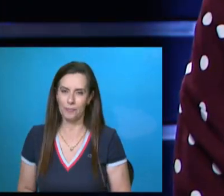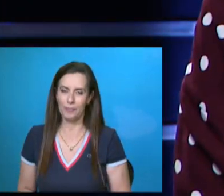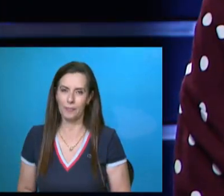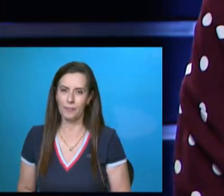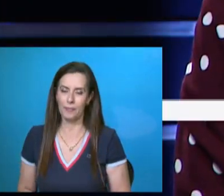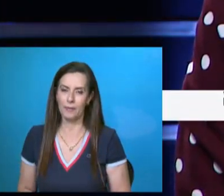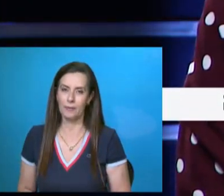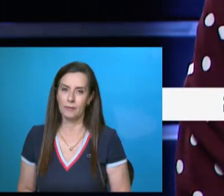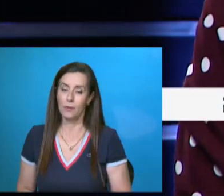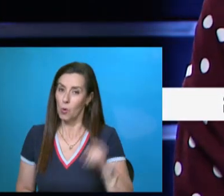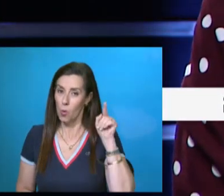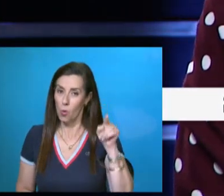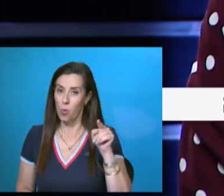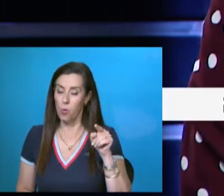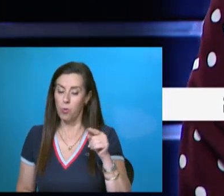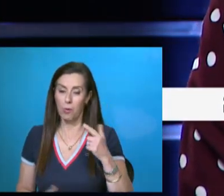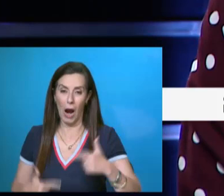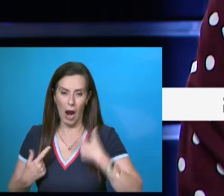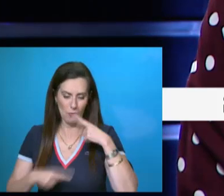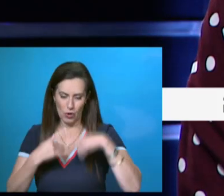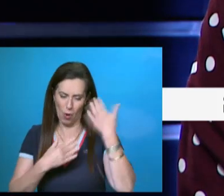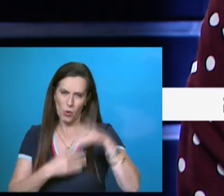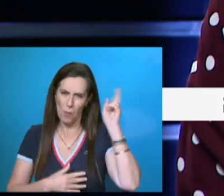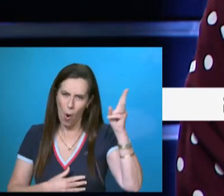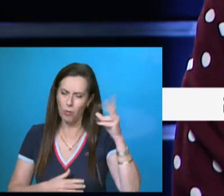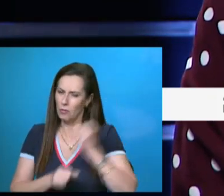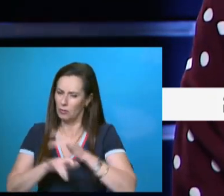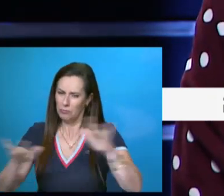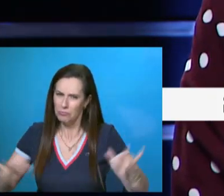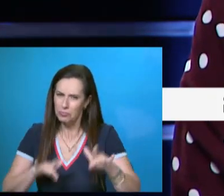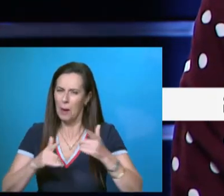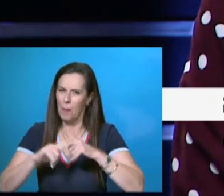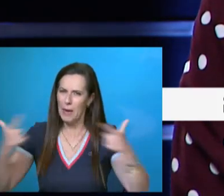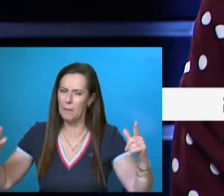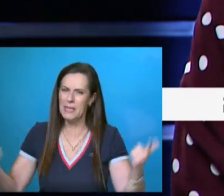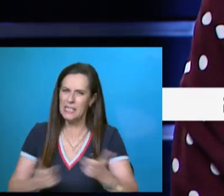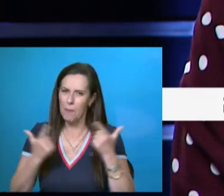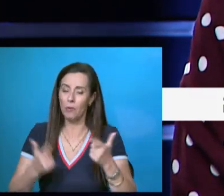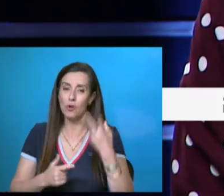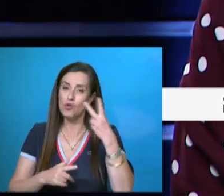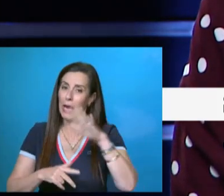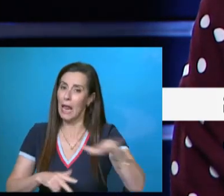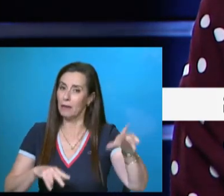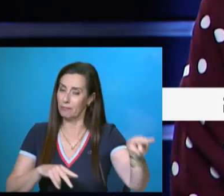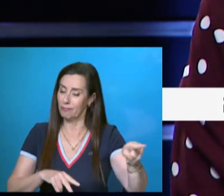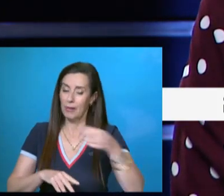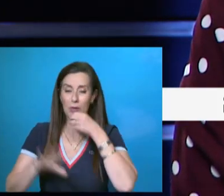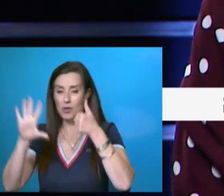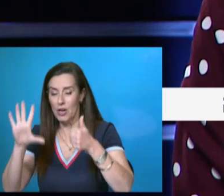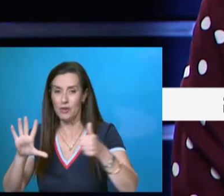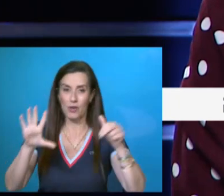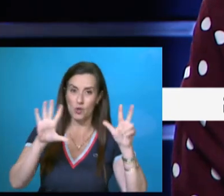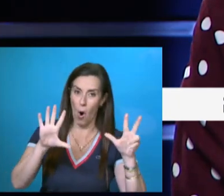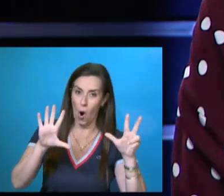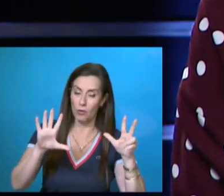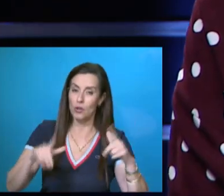רונן דהן חי בשנים האחרונות בעיקר בחוץ לארץ, תקלט שם במסיבות. הניח שני בנים, בני 6 ו-8, שחיים